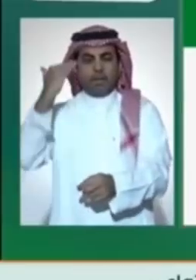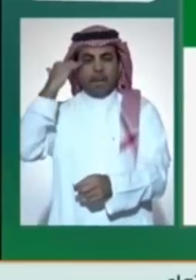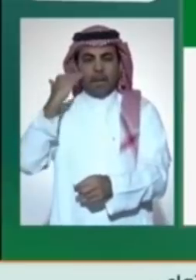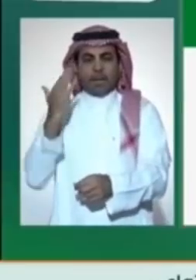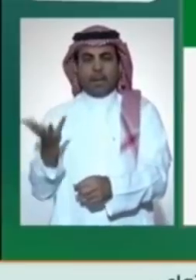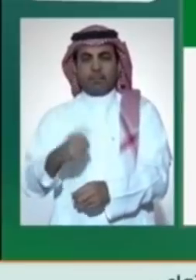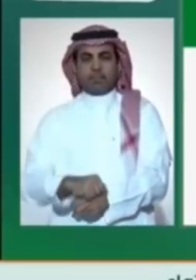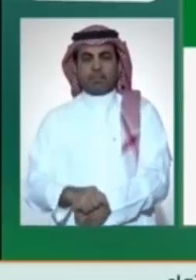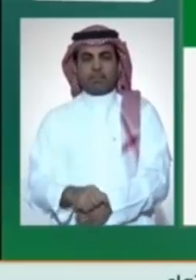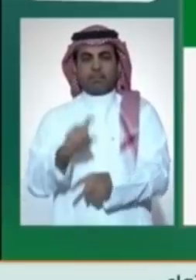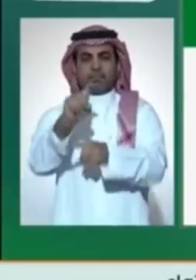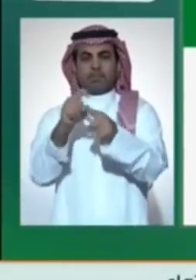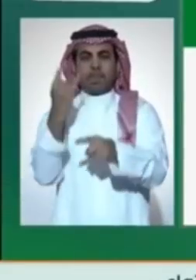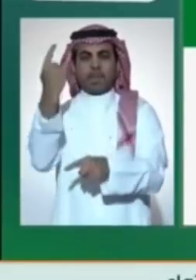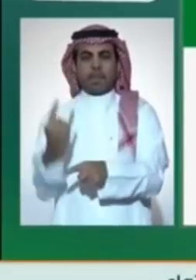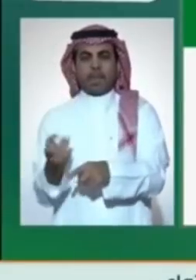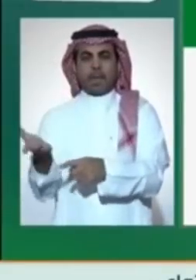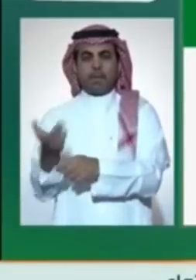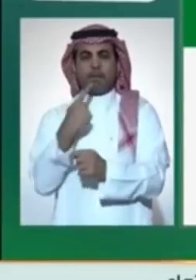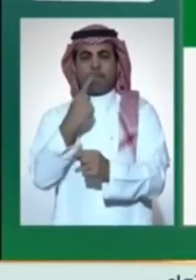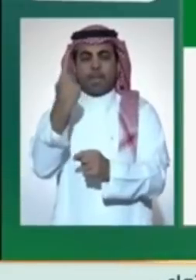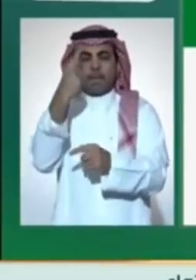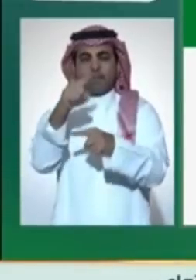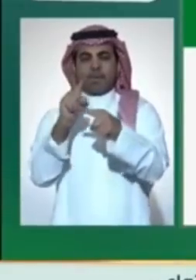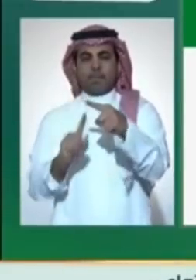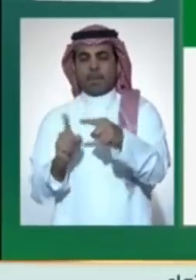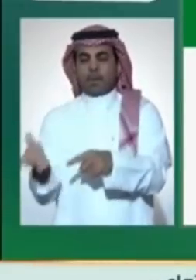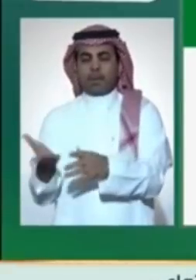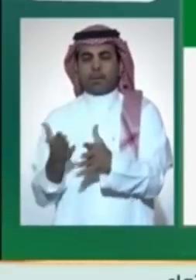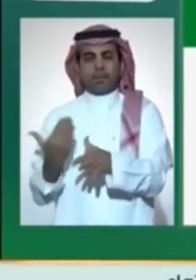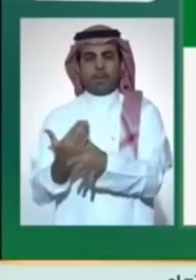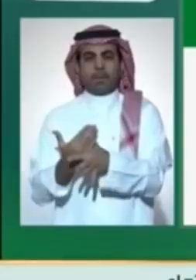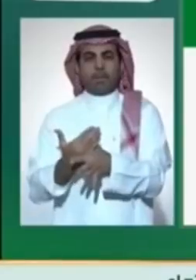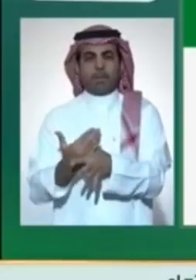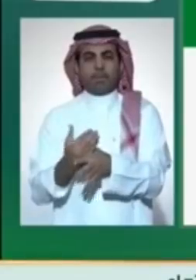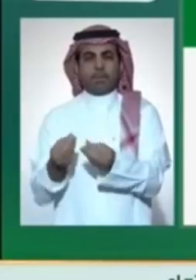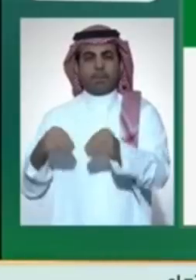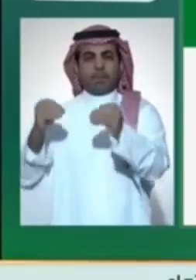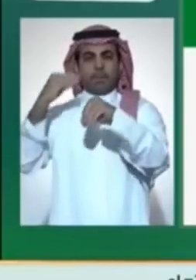ارتفع 100%. هذا يدل على أن هذا النشاط